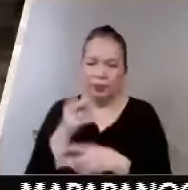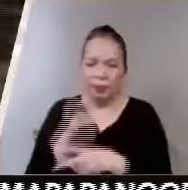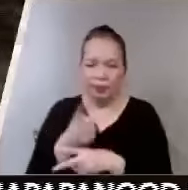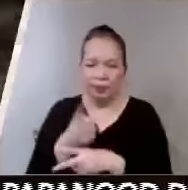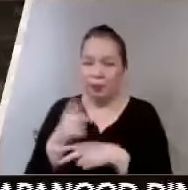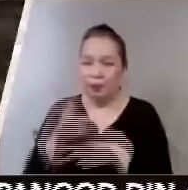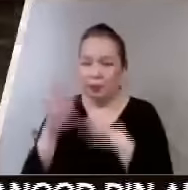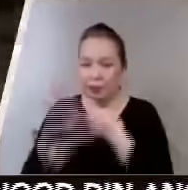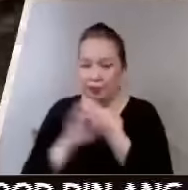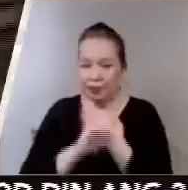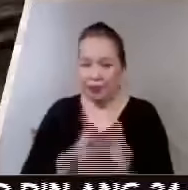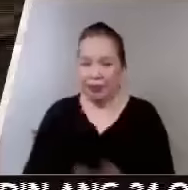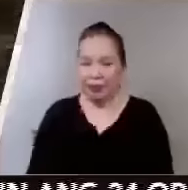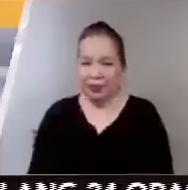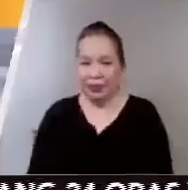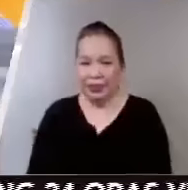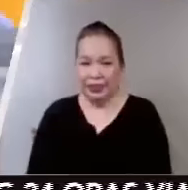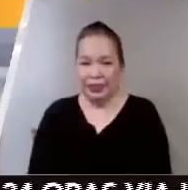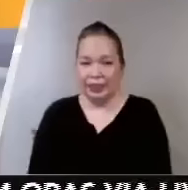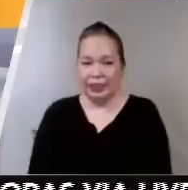oras.